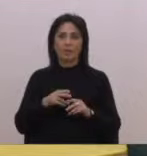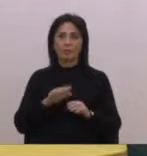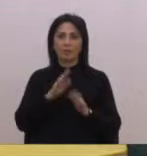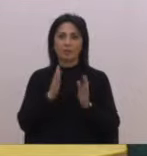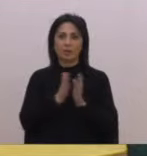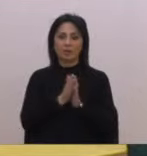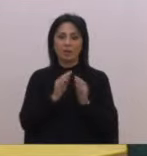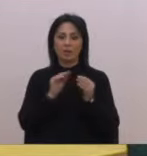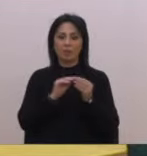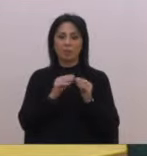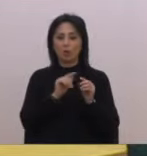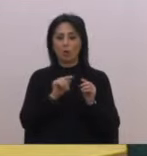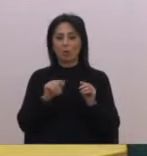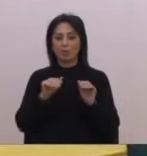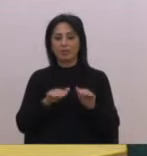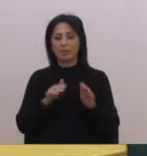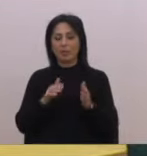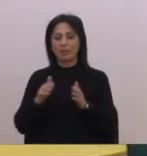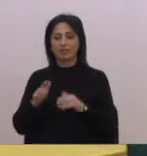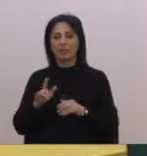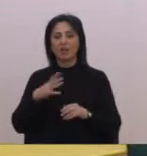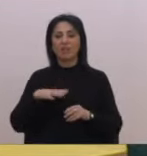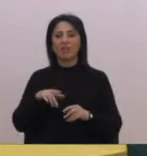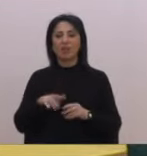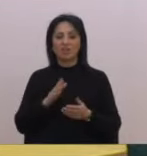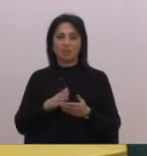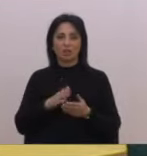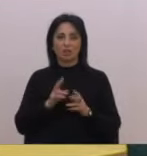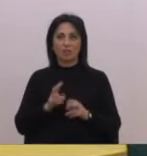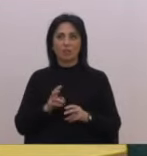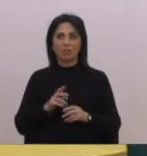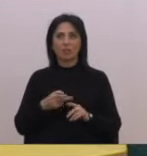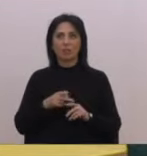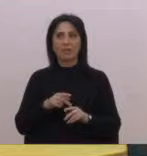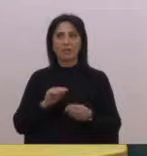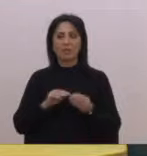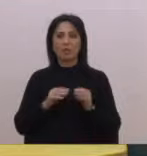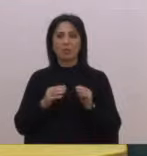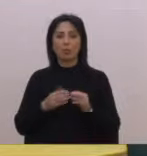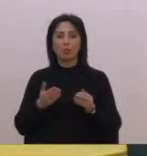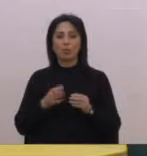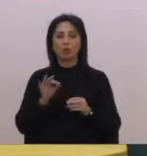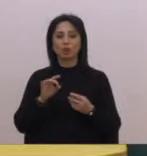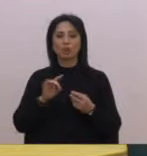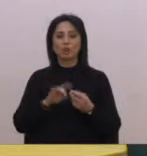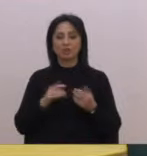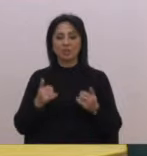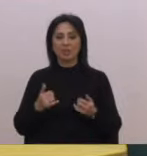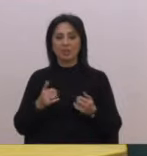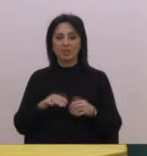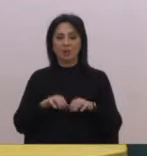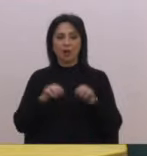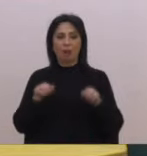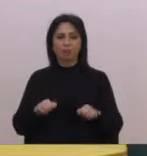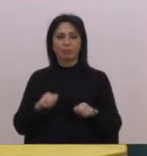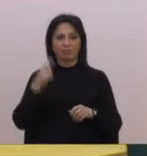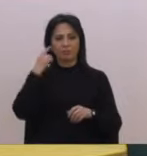რიგი პრობლემების გადასაჭრელად, რომელიც ქვეყანაში არსებობს. Ეს გამოწვევები, რომლის შესახებაც დღეს უხვად